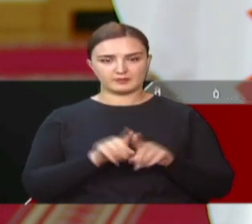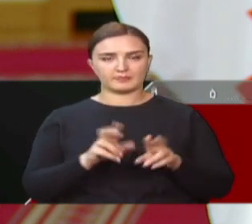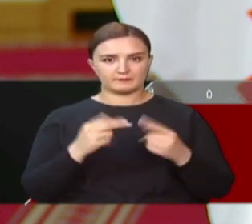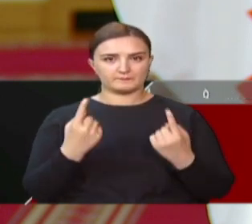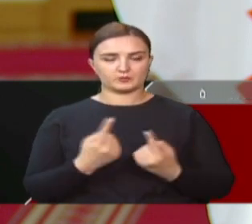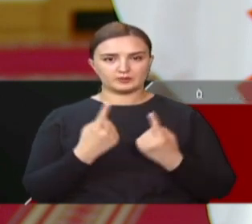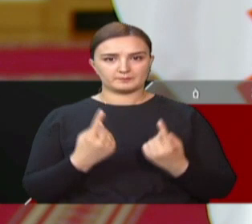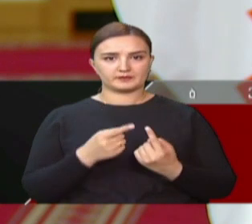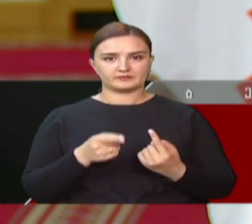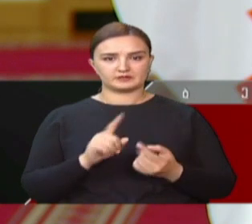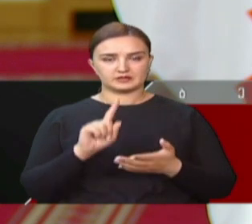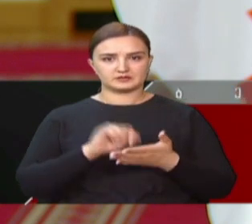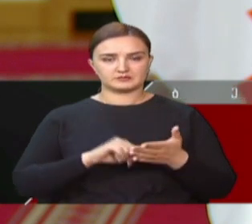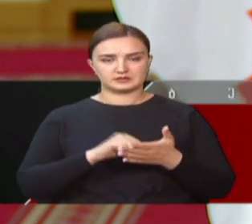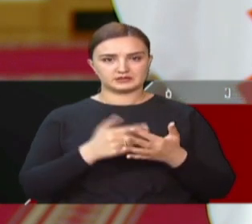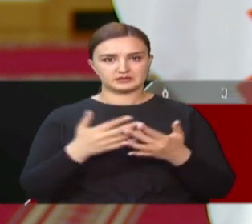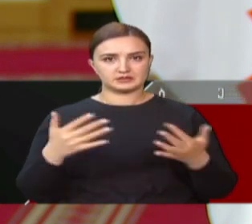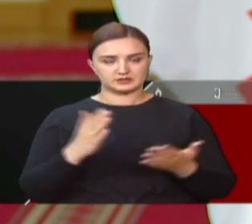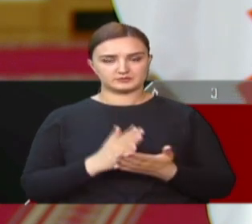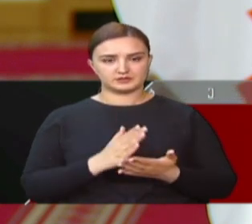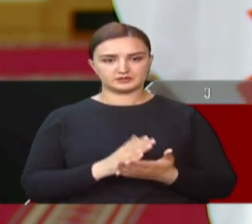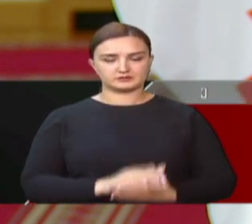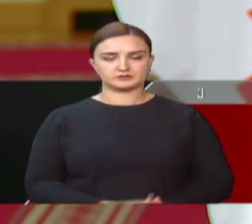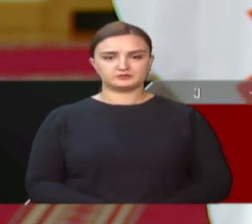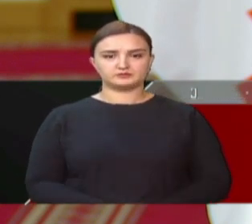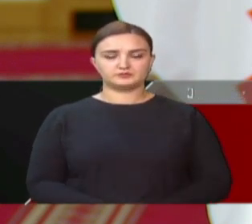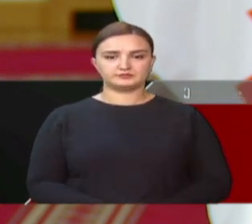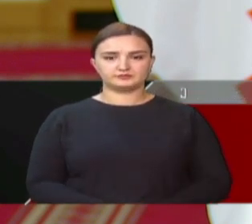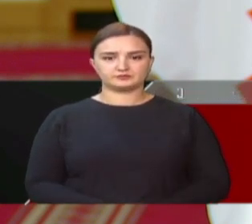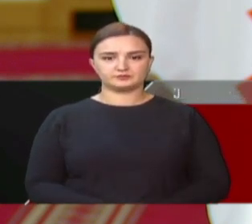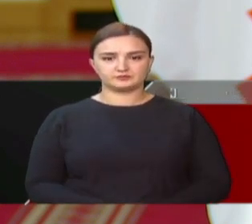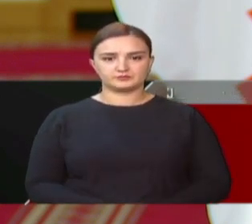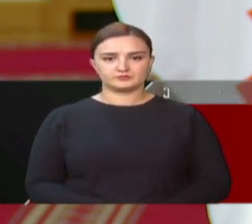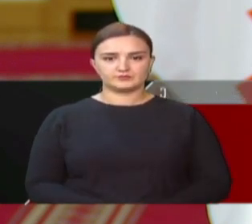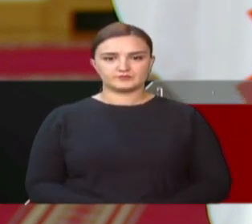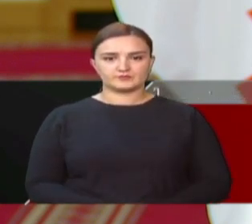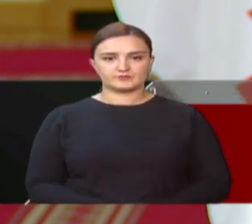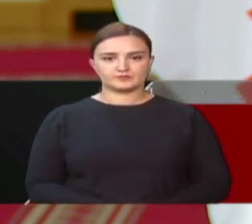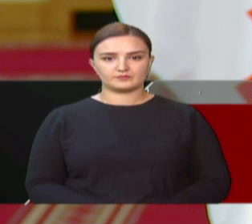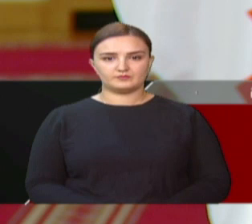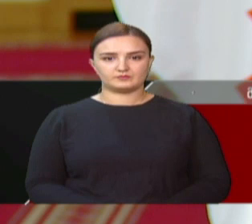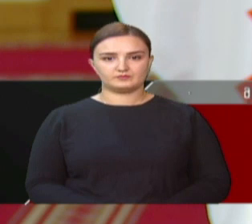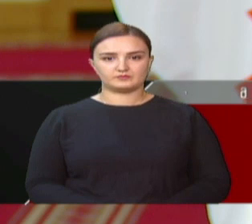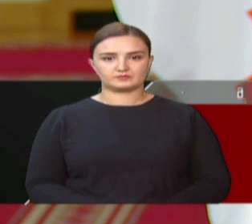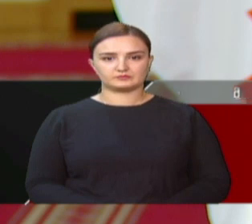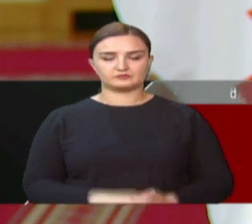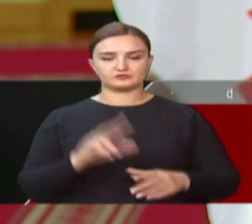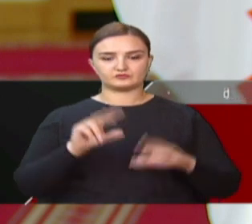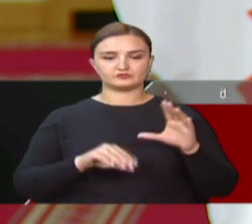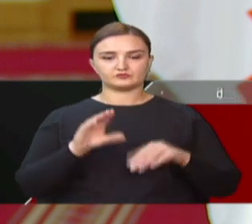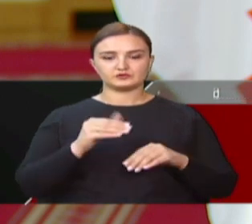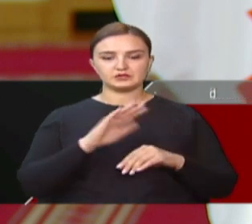ბუნებრივი ობიექტური მიზეზებიც აქვს კონკრეტულად, იმიტომ რომ პრაქტიკულად არც ერთი პარტია არ არის მათთვის და მათ